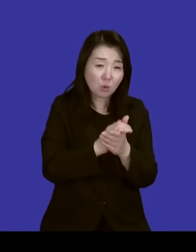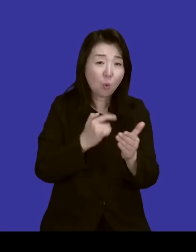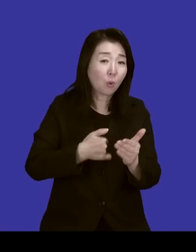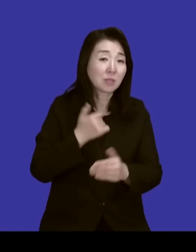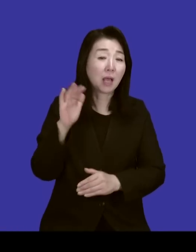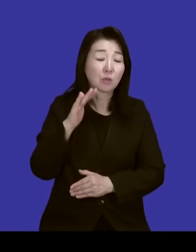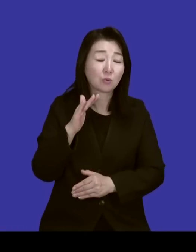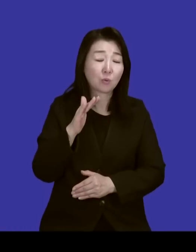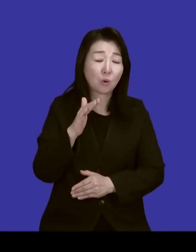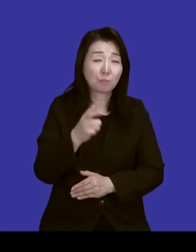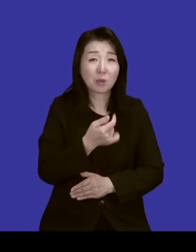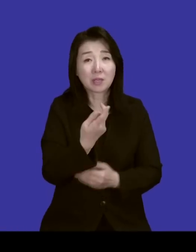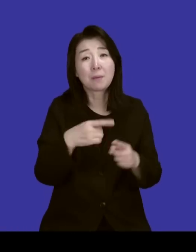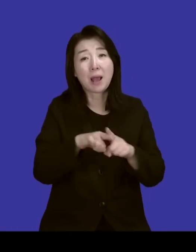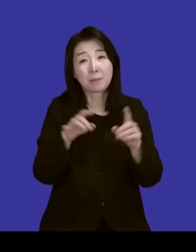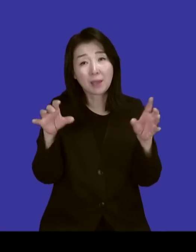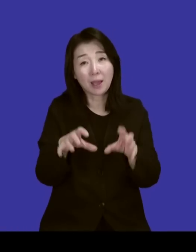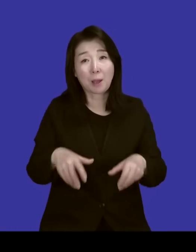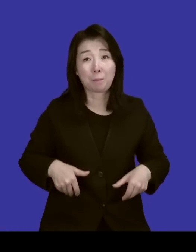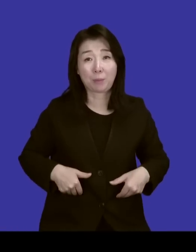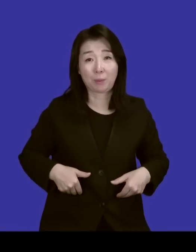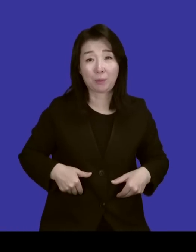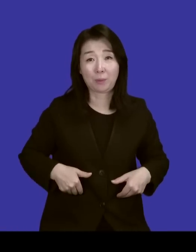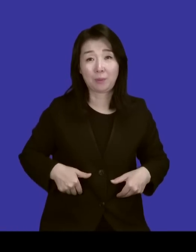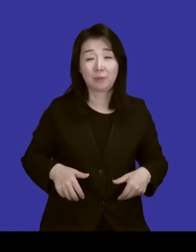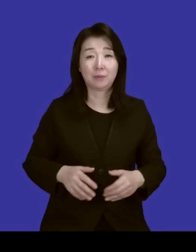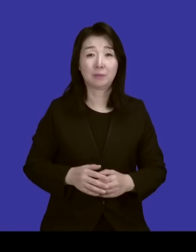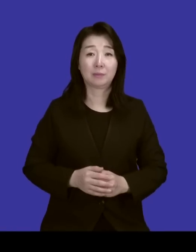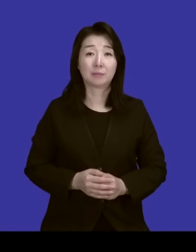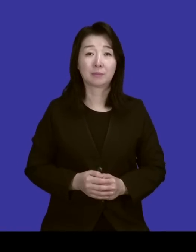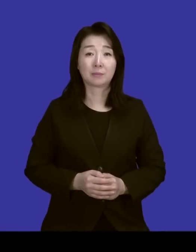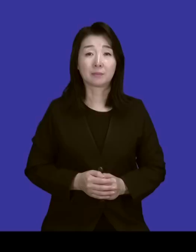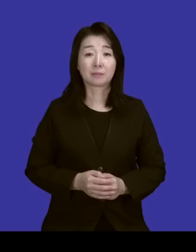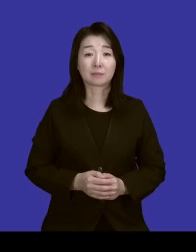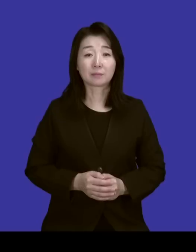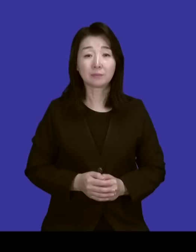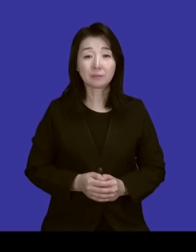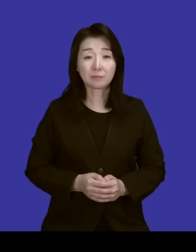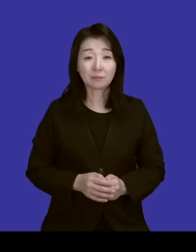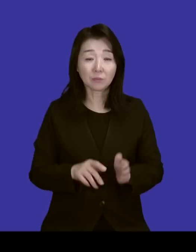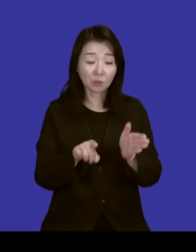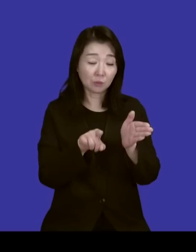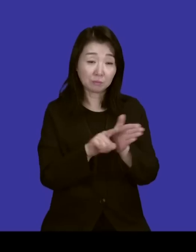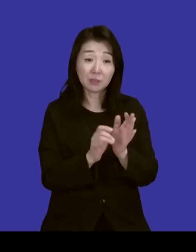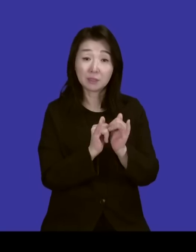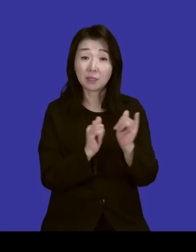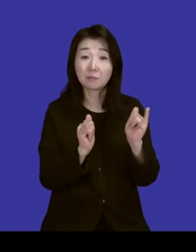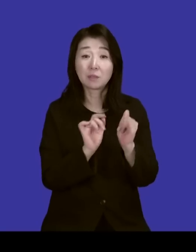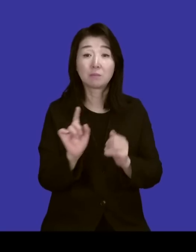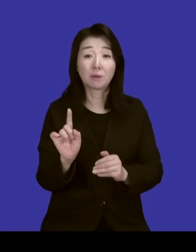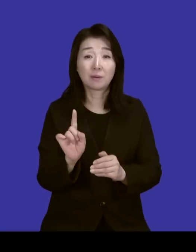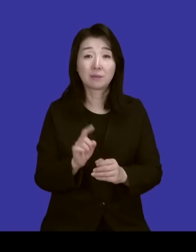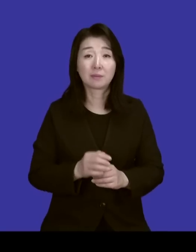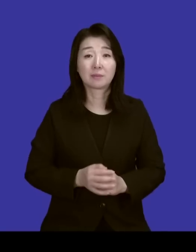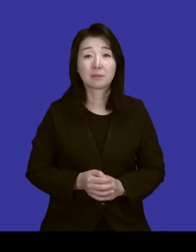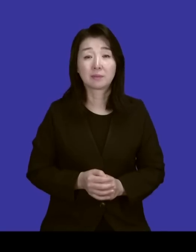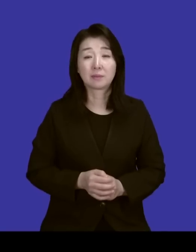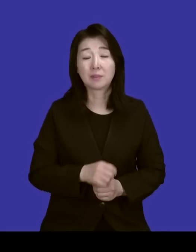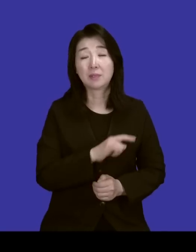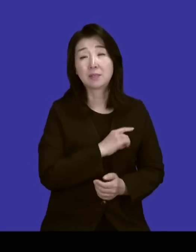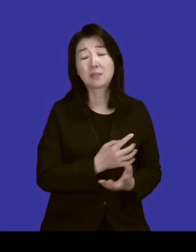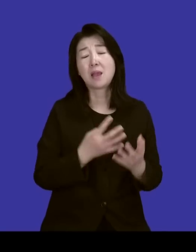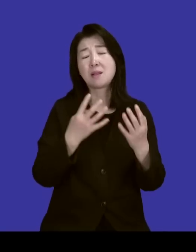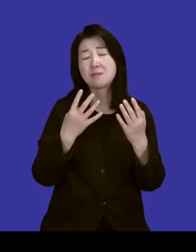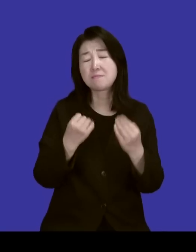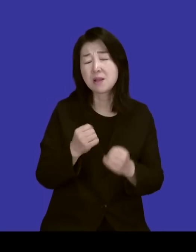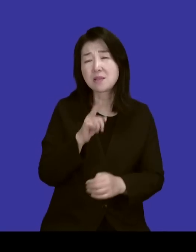몇 사람이 같이 해야 돼요. 네. 그리고 저는 우리 크리스천들이 그리스도인들이 제일 많이